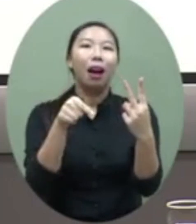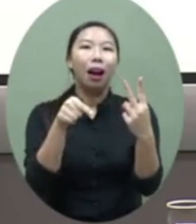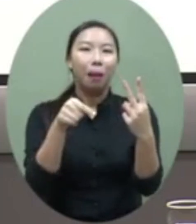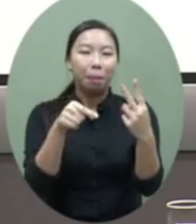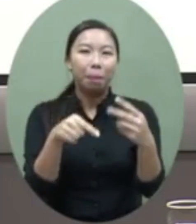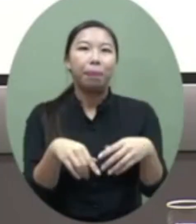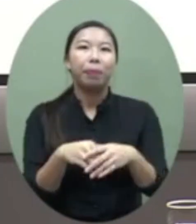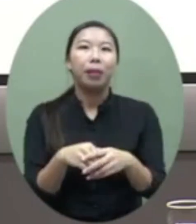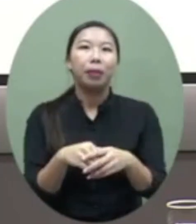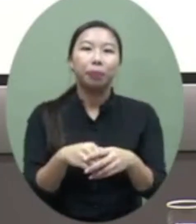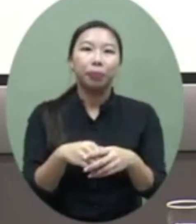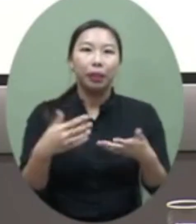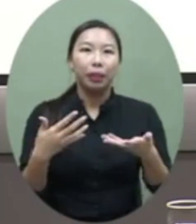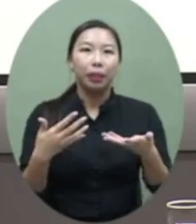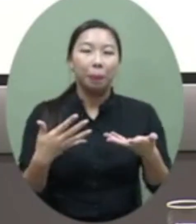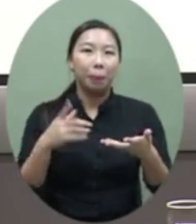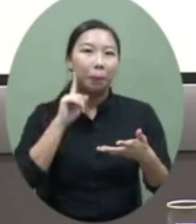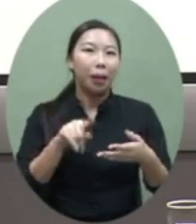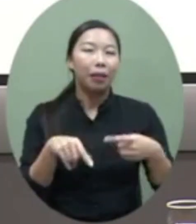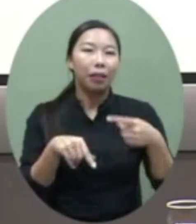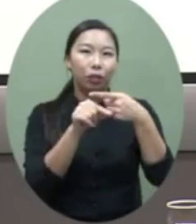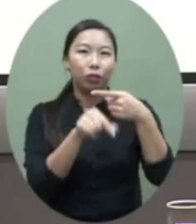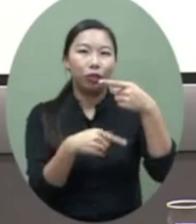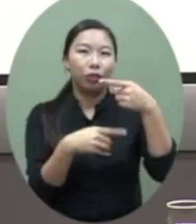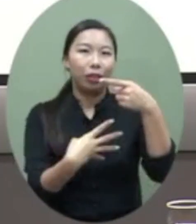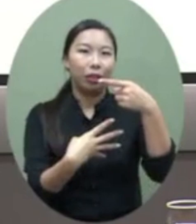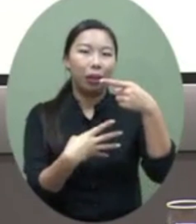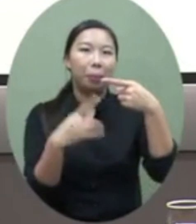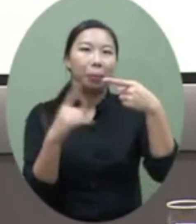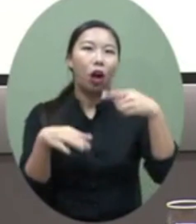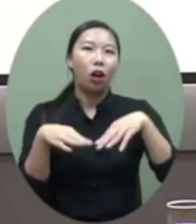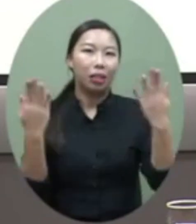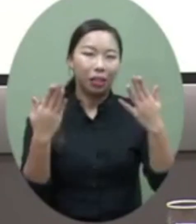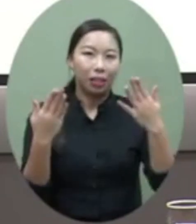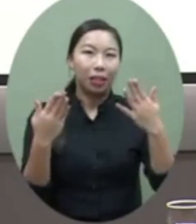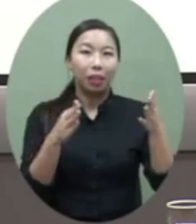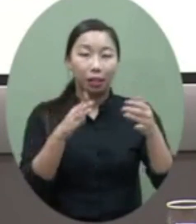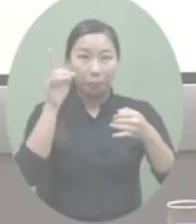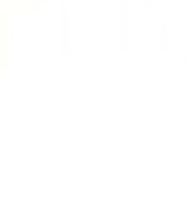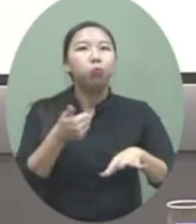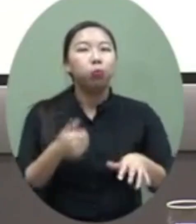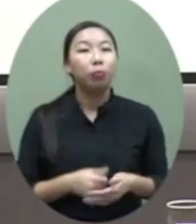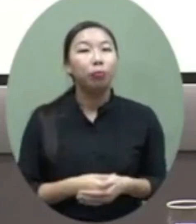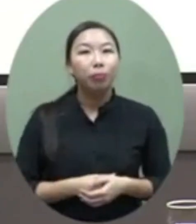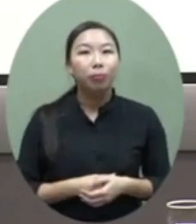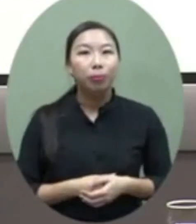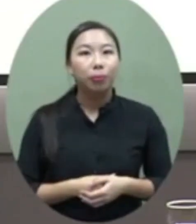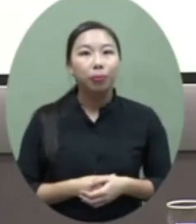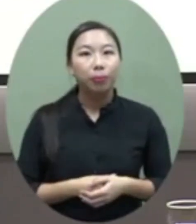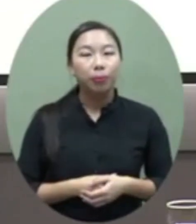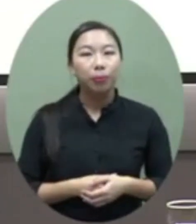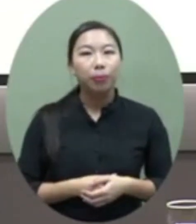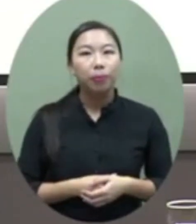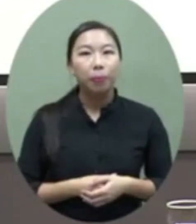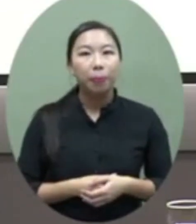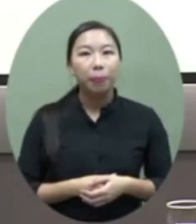嘅1月4日開展，個截止日期咧就去到5月31日。喺呢個項目第